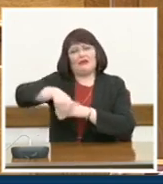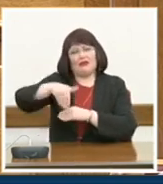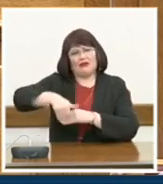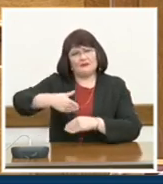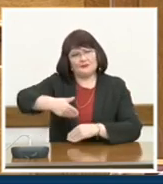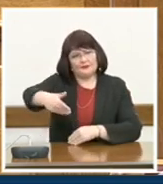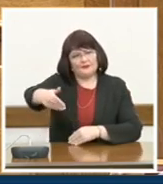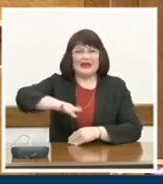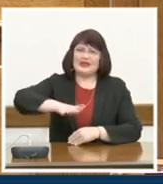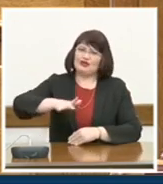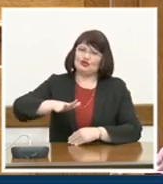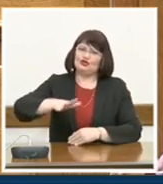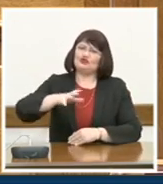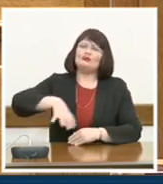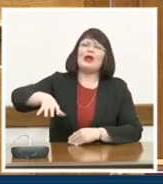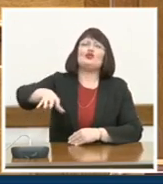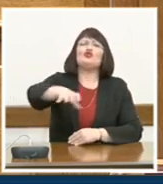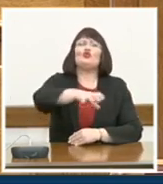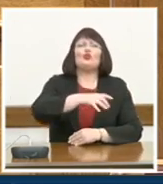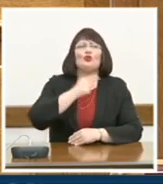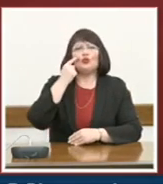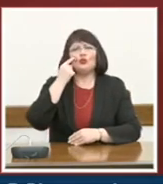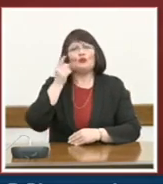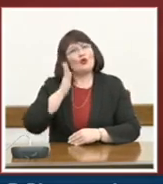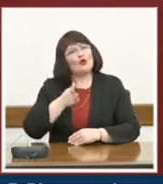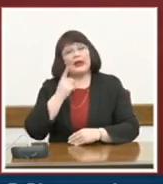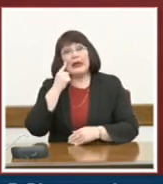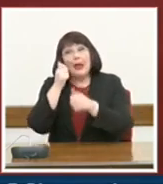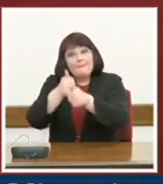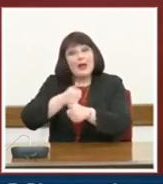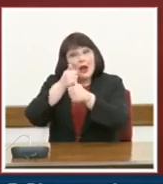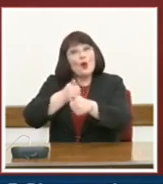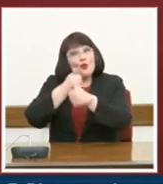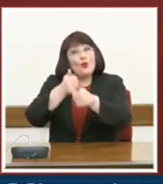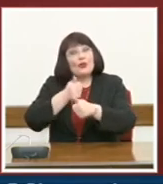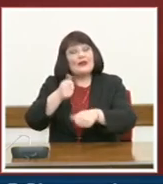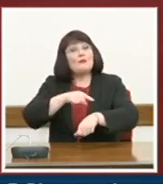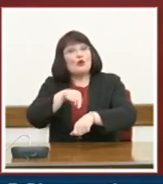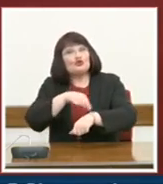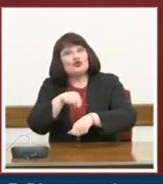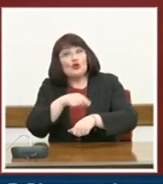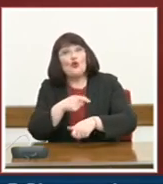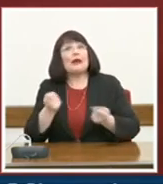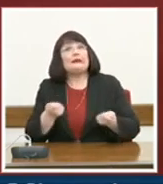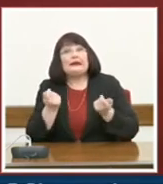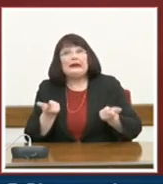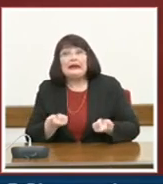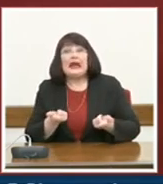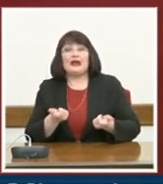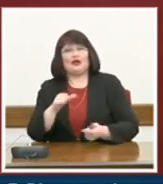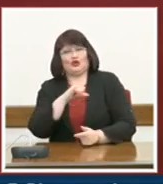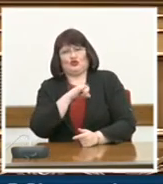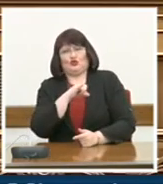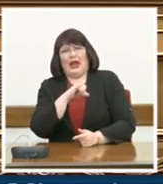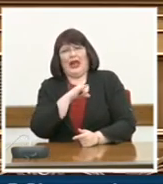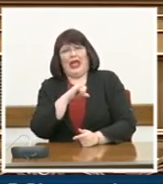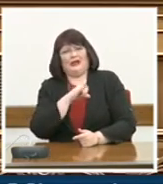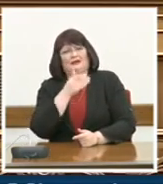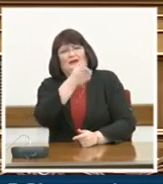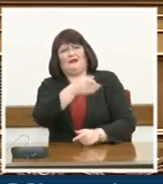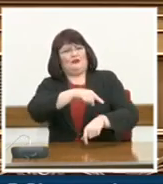χρησιμοποιηθεί μέχρι και για την παρακολούθησή του, για το πόση ώρα, για παράδειγμα, περνά στην τουαλέτα ο εργαζόμενος και